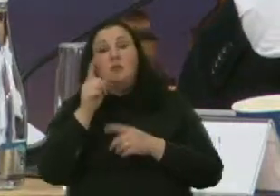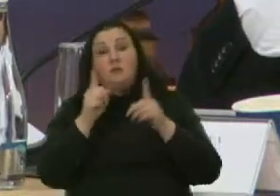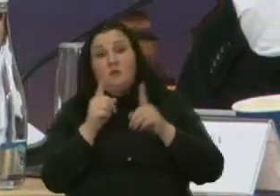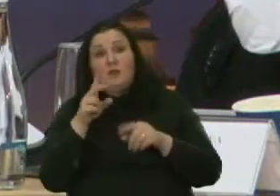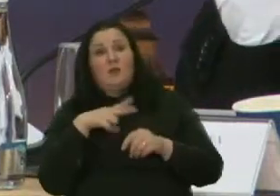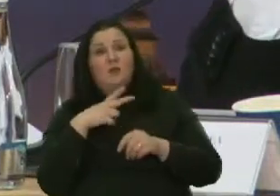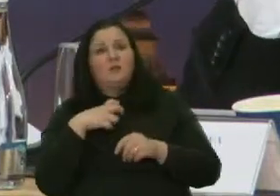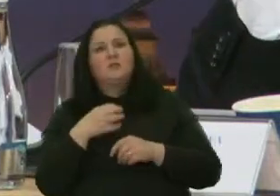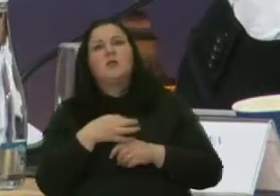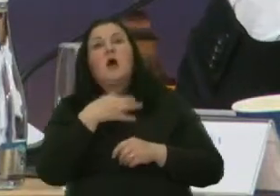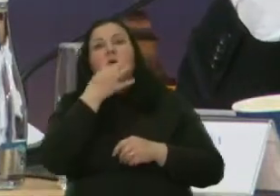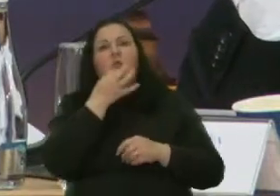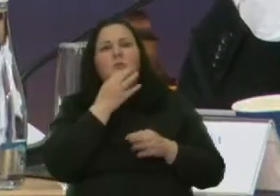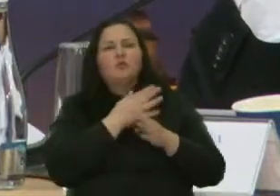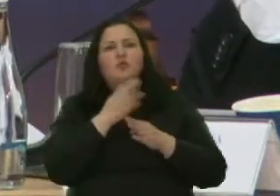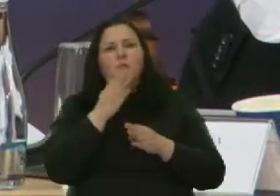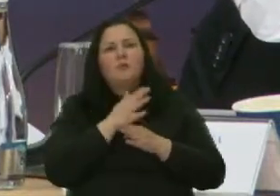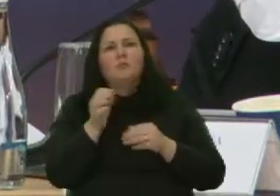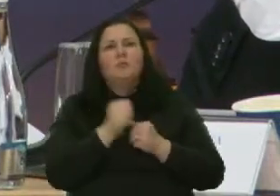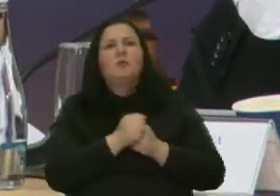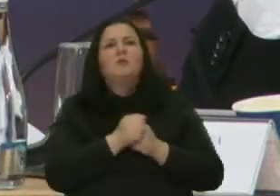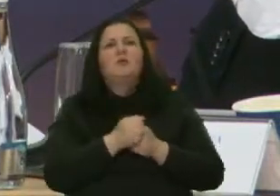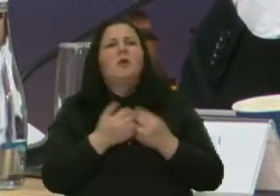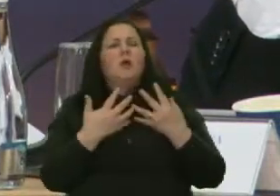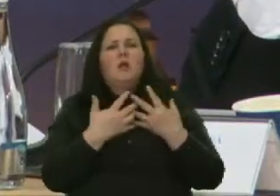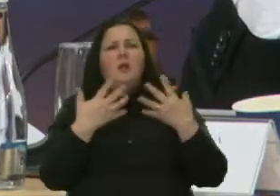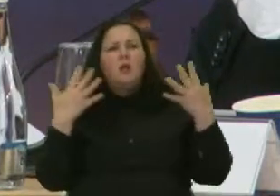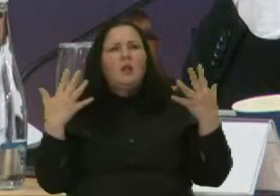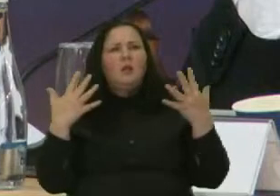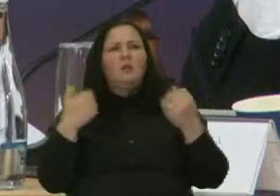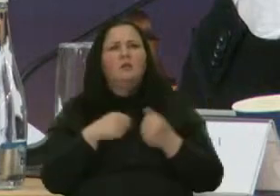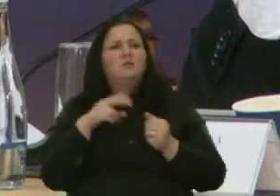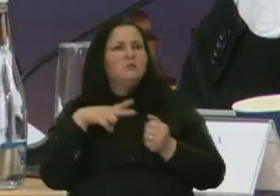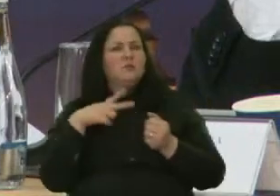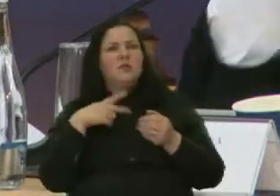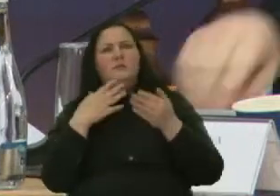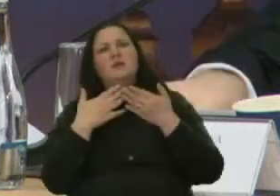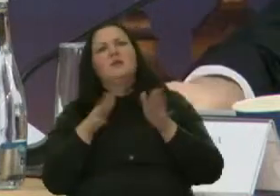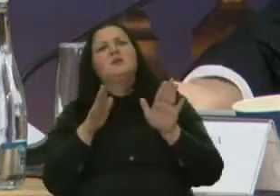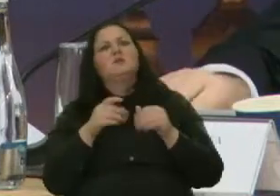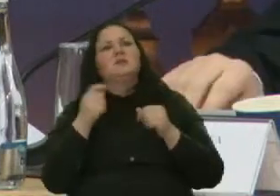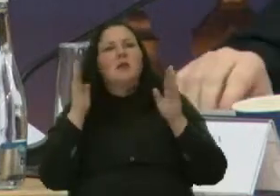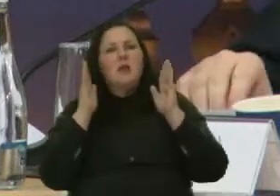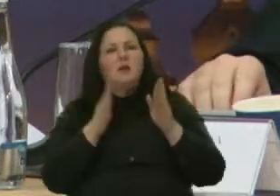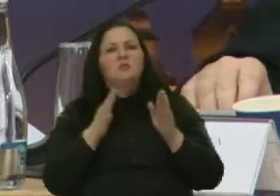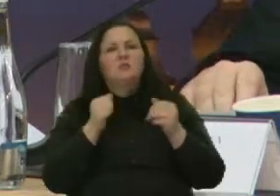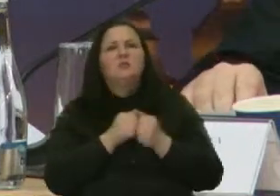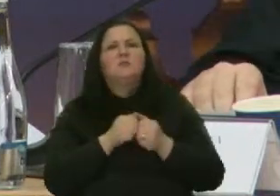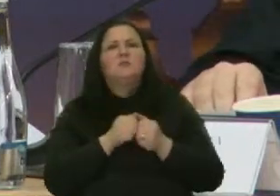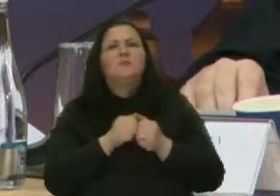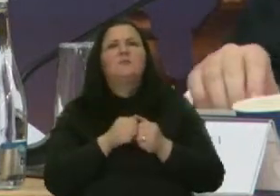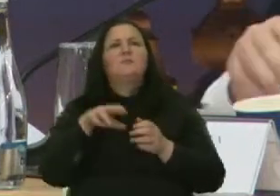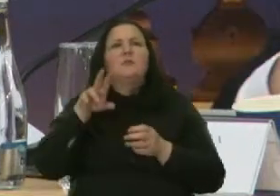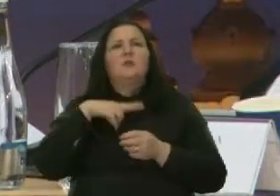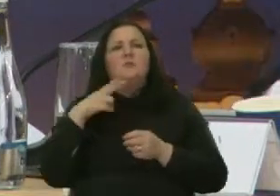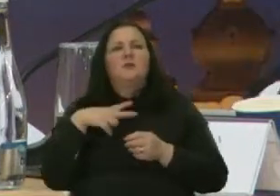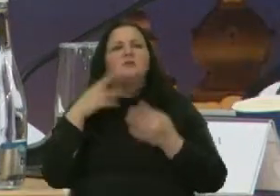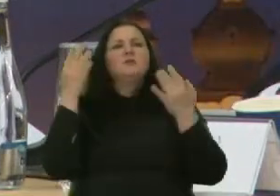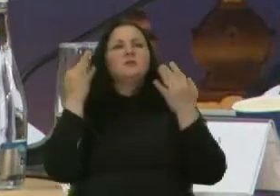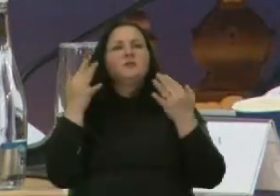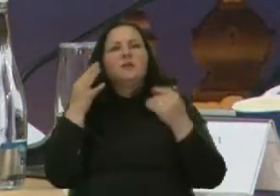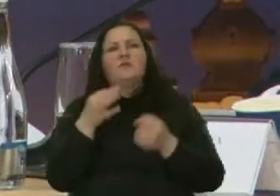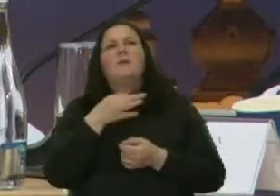argumente suplimentare evident că suntem deschiși să le să le ascultăm mai sunt câteva